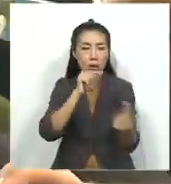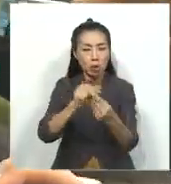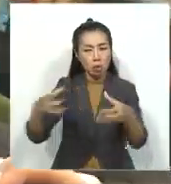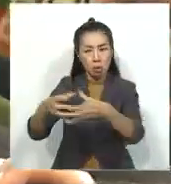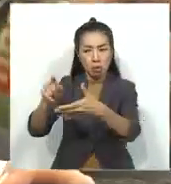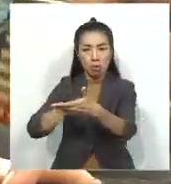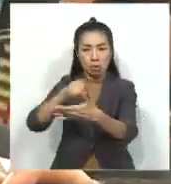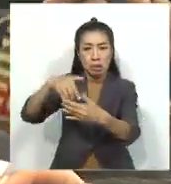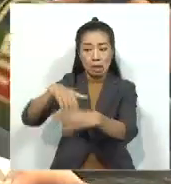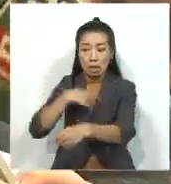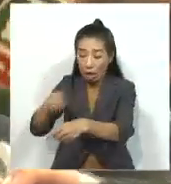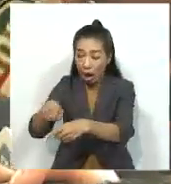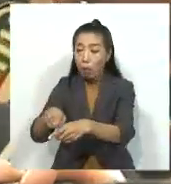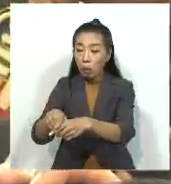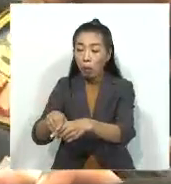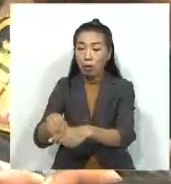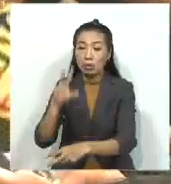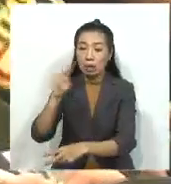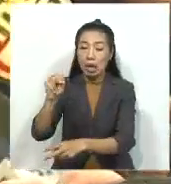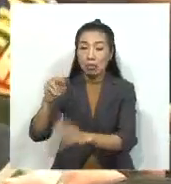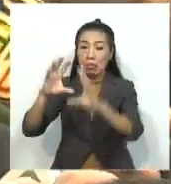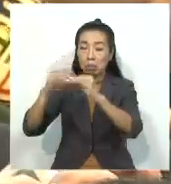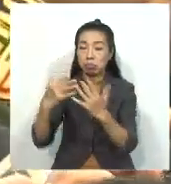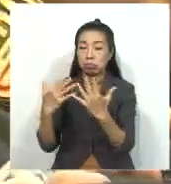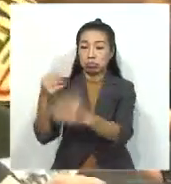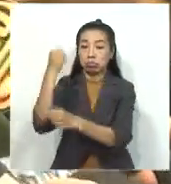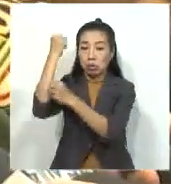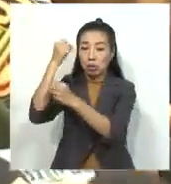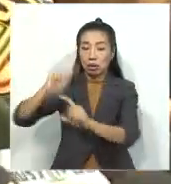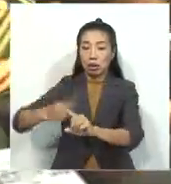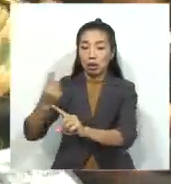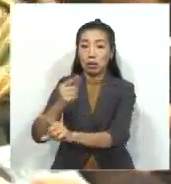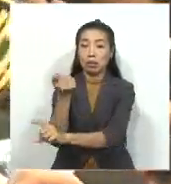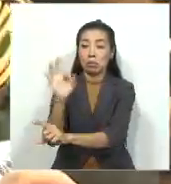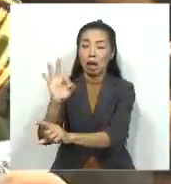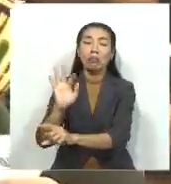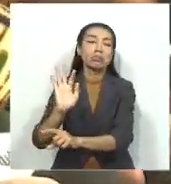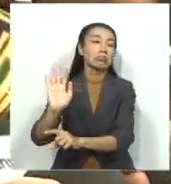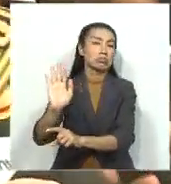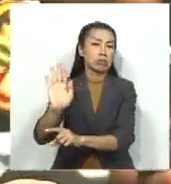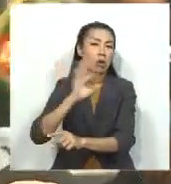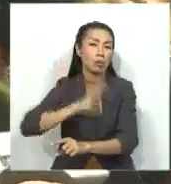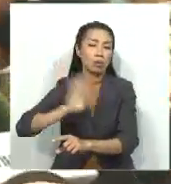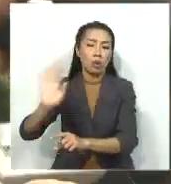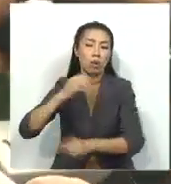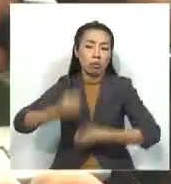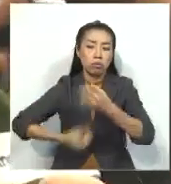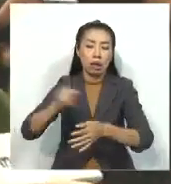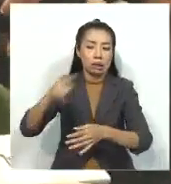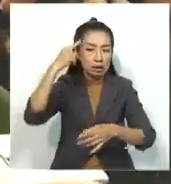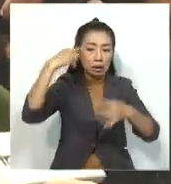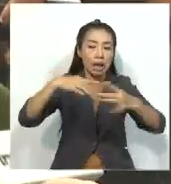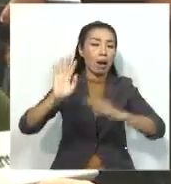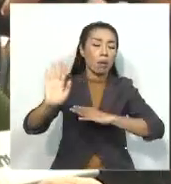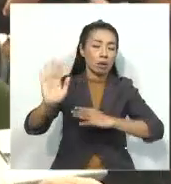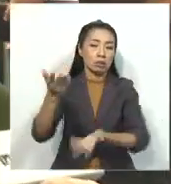เลือกตั้งที่นัดชุมนุมใหญ่ในวันที่19มกราคมนี้เป็นเรื่องของการแสดงความคิดเห็นที่แตกต่างนะ